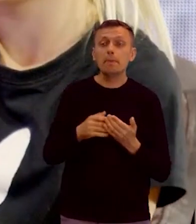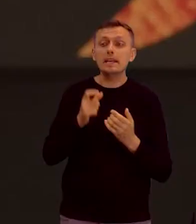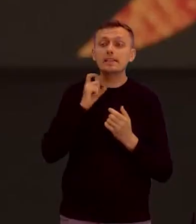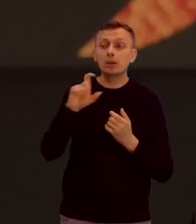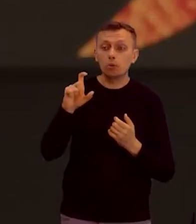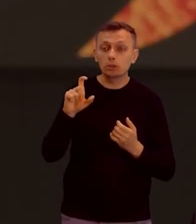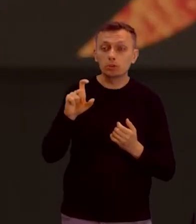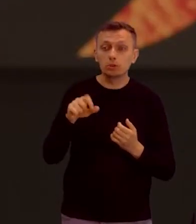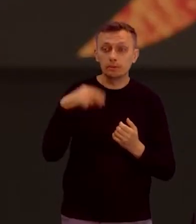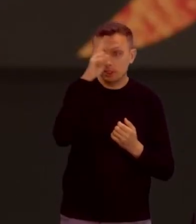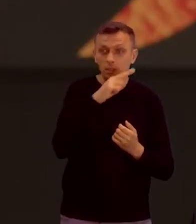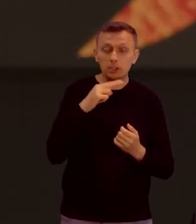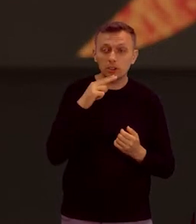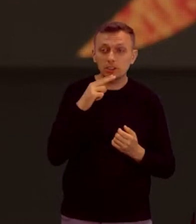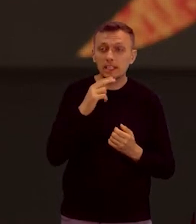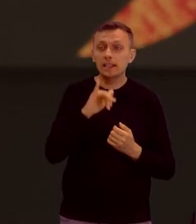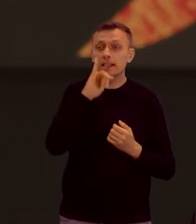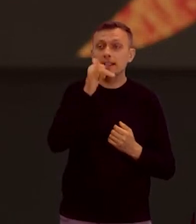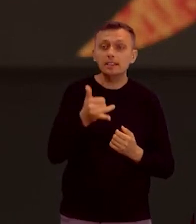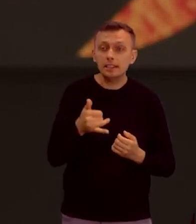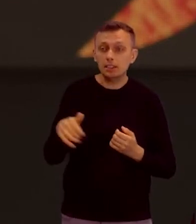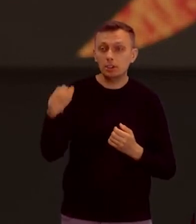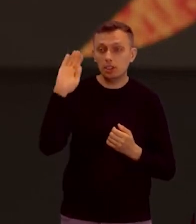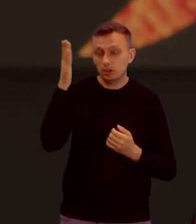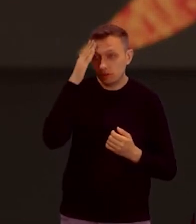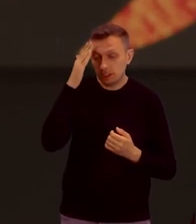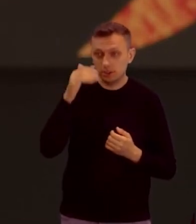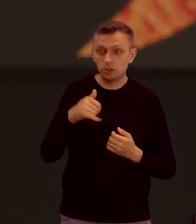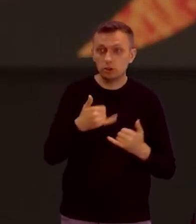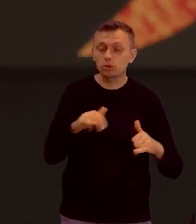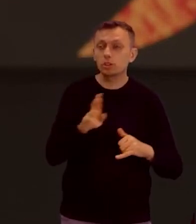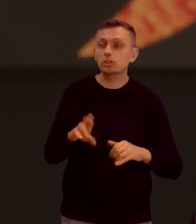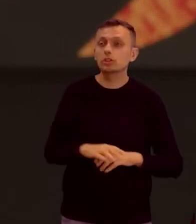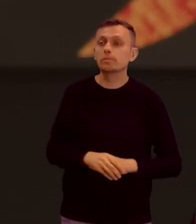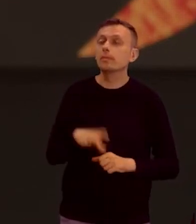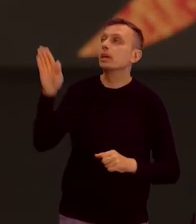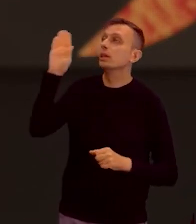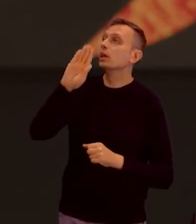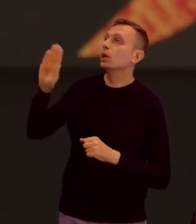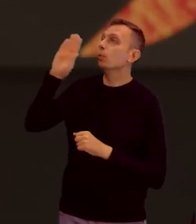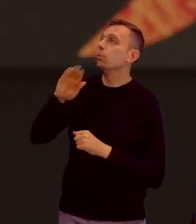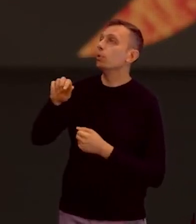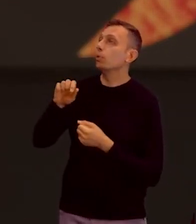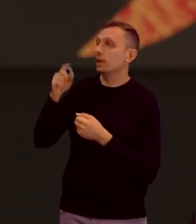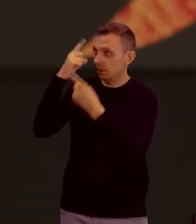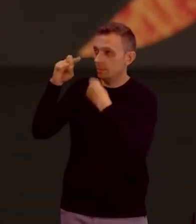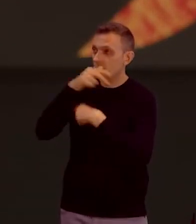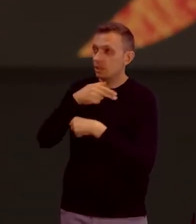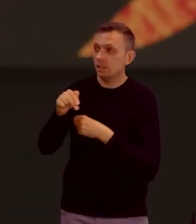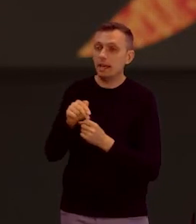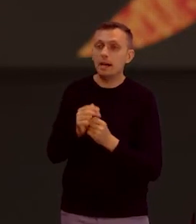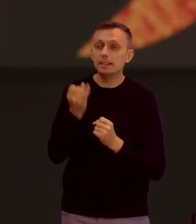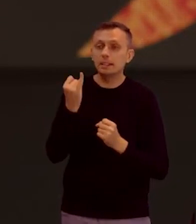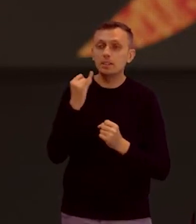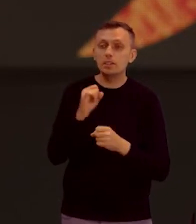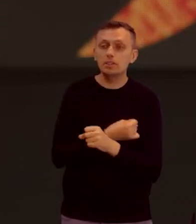Bóg poważnie traktuje dzieci. Dlatego sama Biblia nas zachęca do tego, żebyśmy